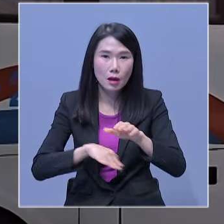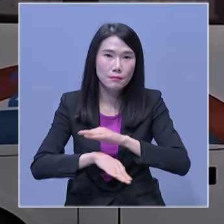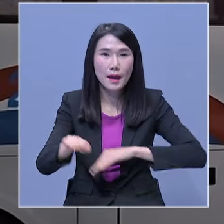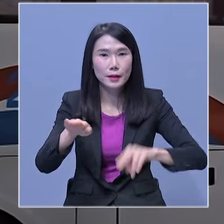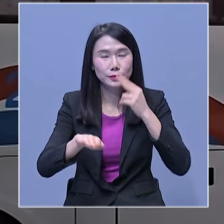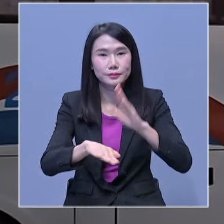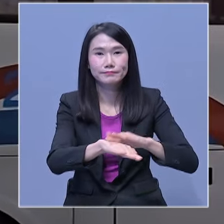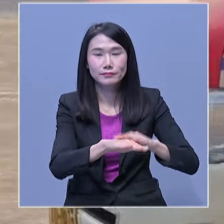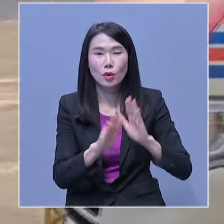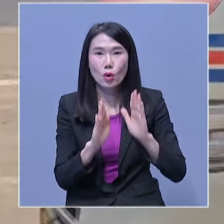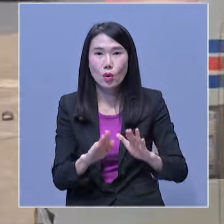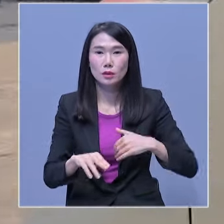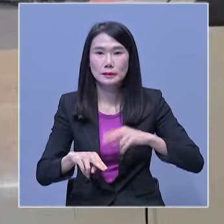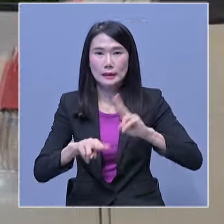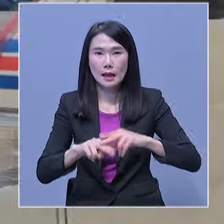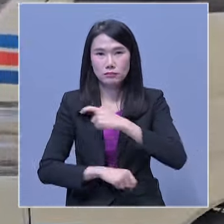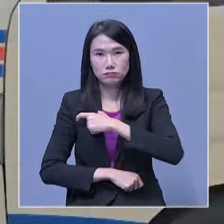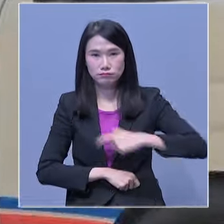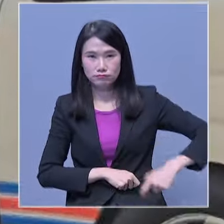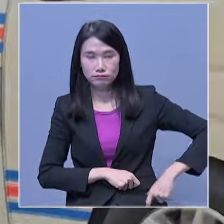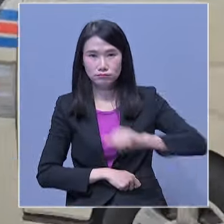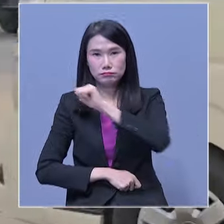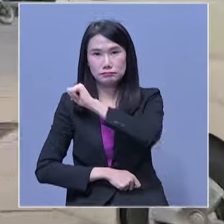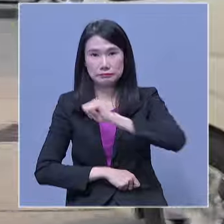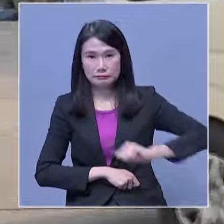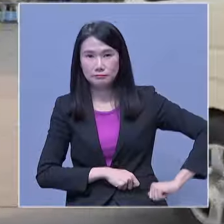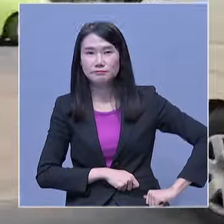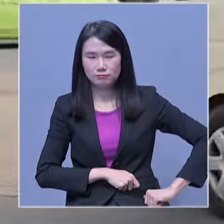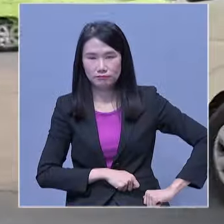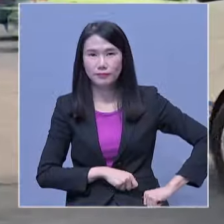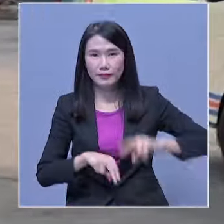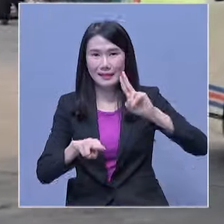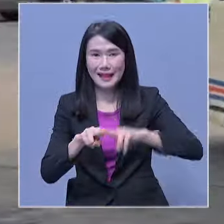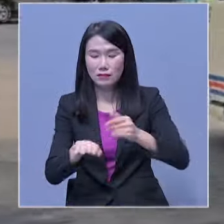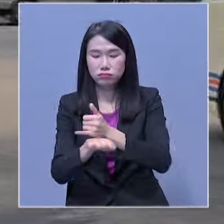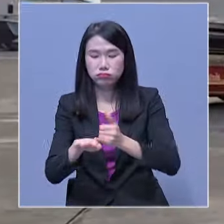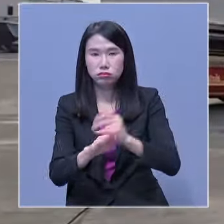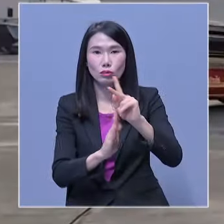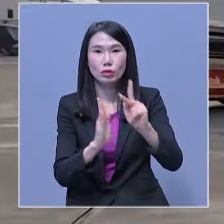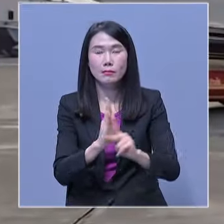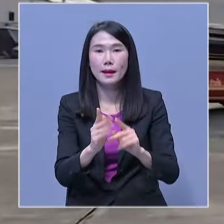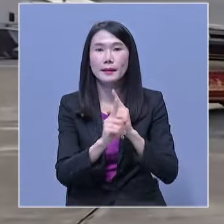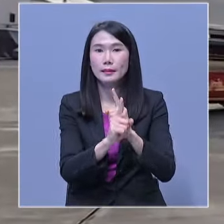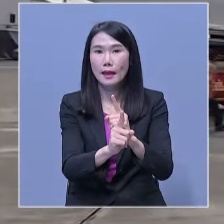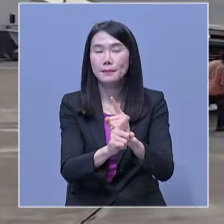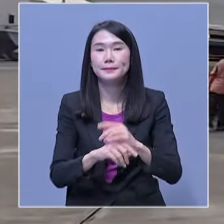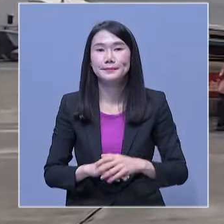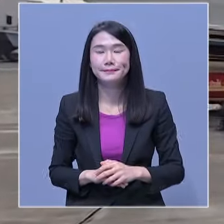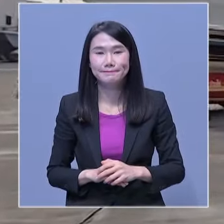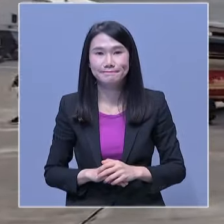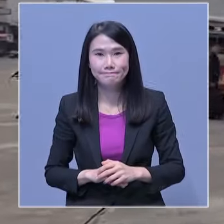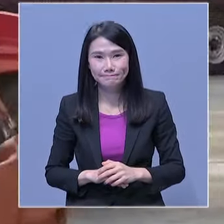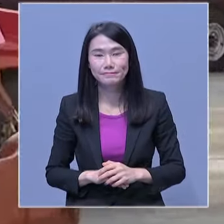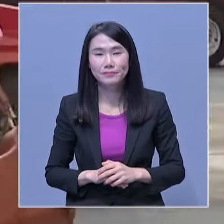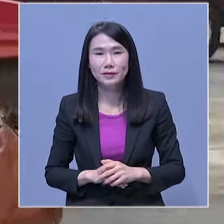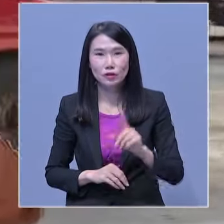กำชับผู้โดยสารว่าจะต้องรัดเข็มขัดนิรภัยทุกคนและจำนวนที่นั่งต้องไม่เกินตามที่กฎหมายกำหนดนะครับรถทุกคันจะต้อง